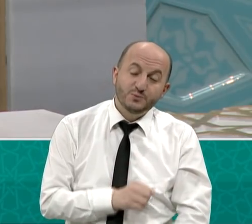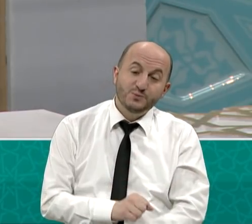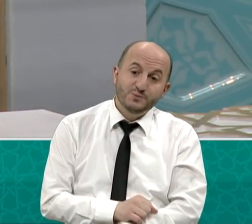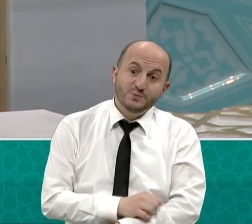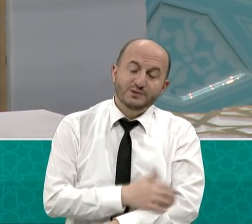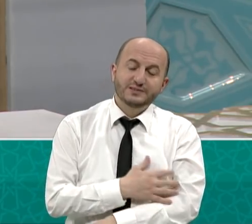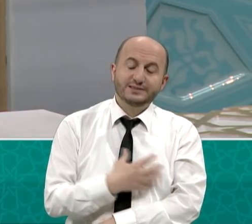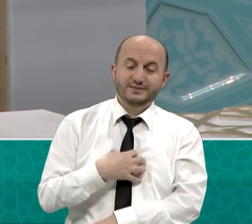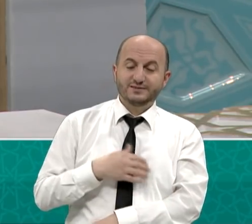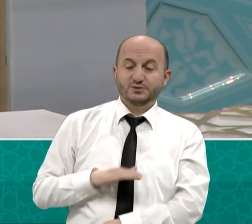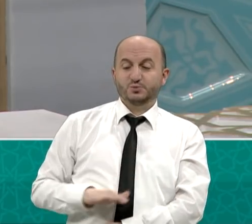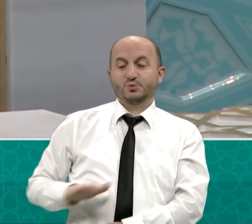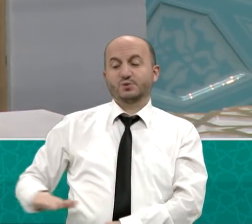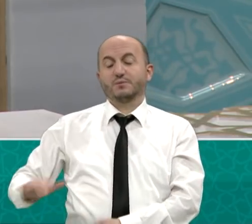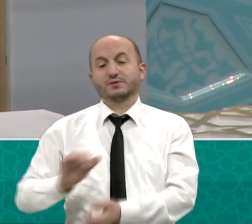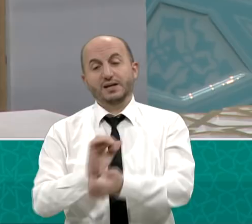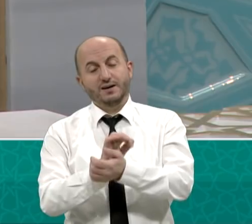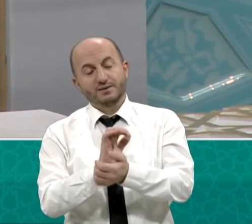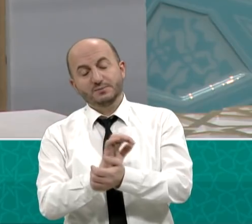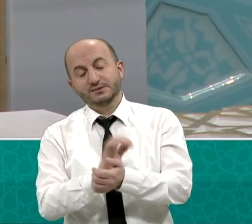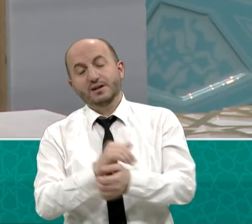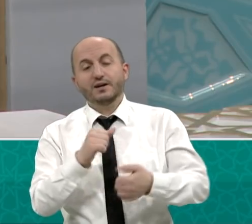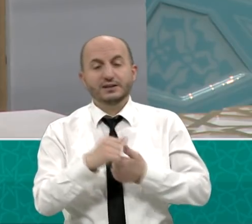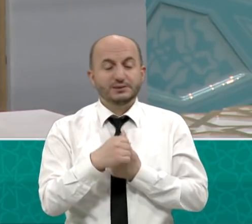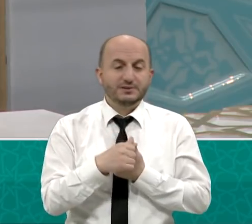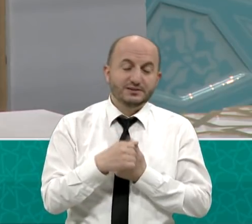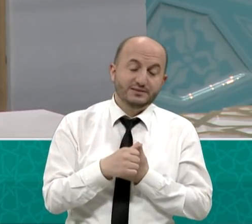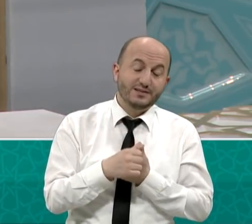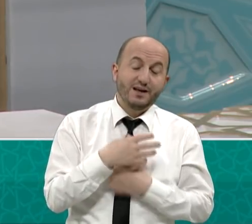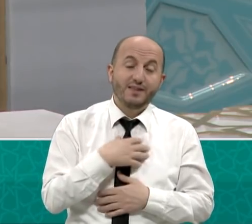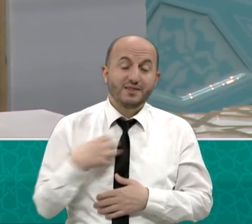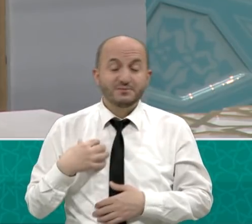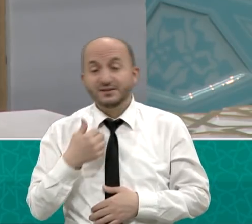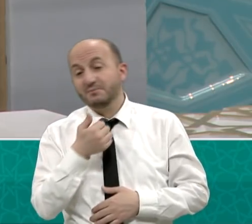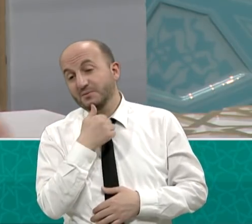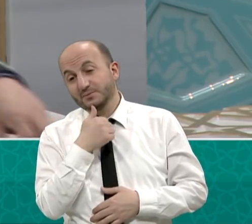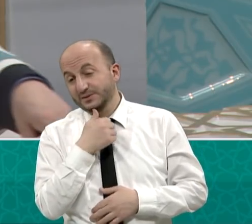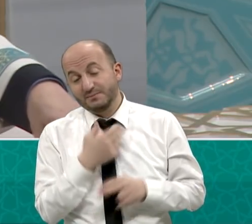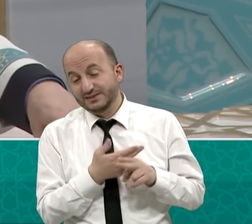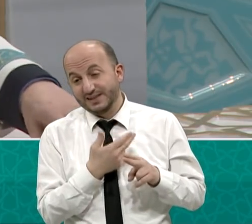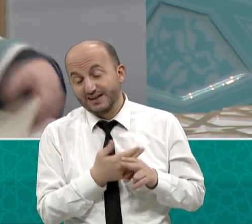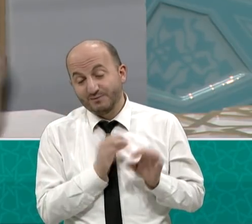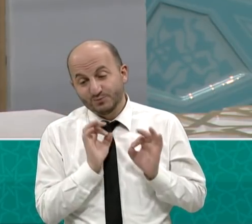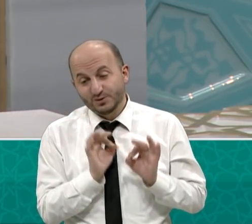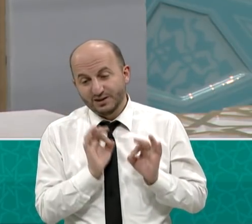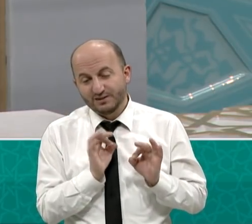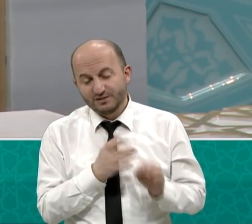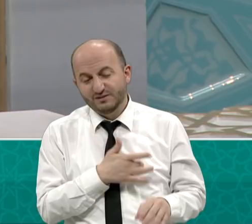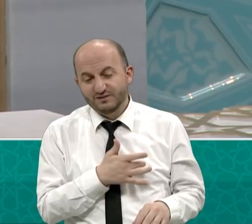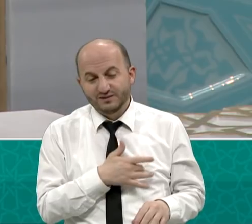kendi çocuklarımıza, kendi ailemize, eşimize, annemize, babamıza mesela bunu mutlaka bu